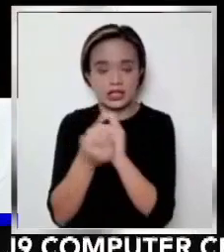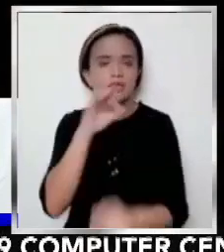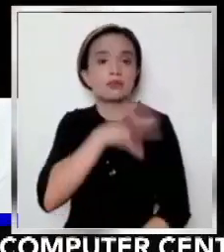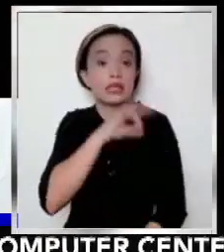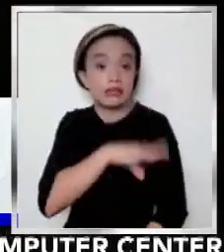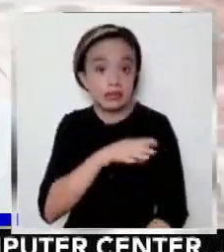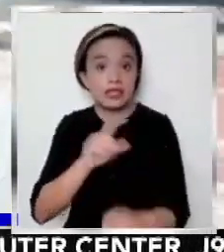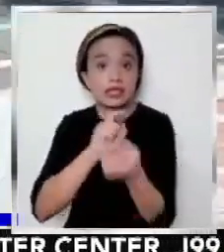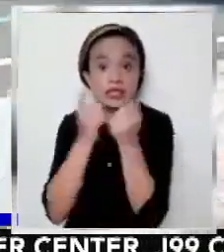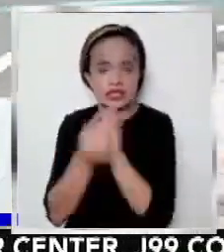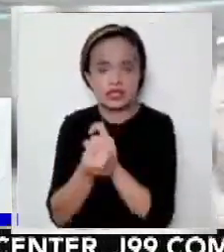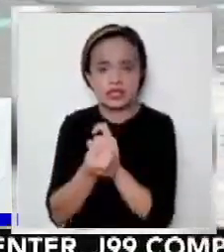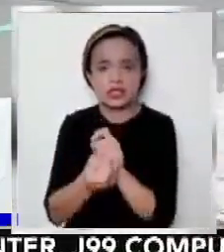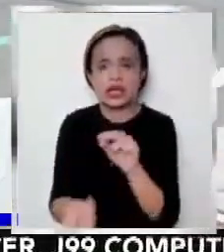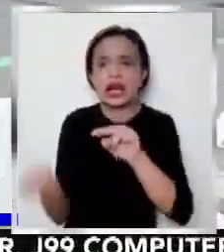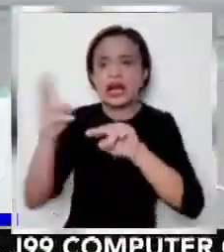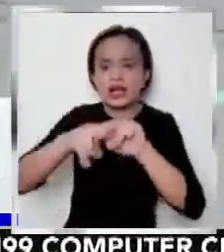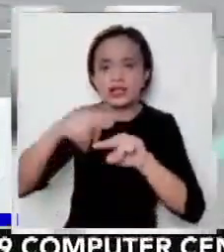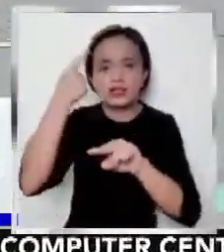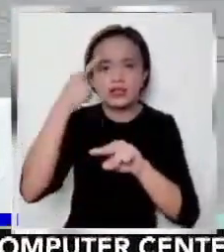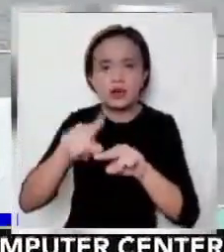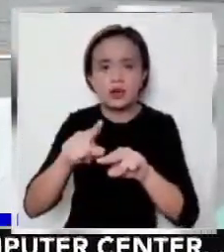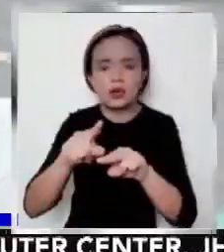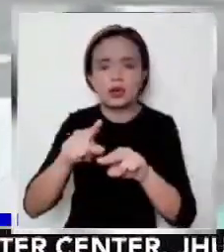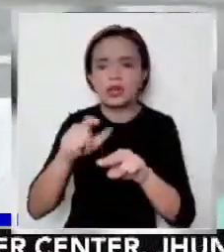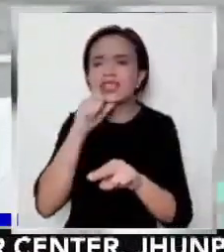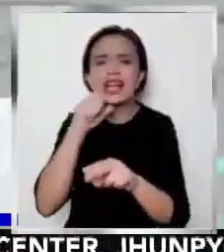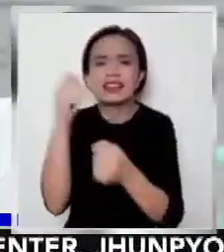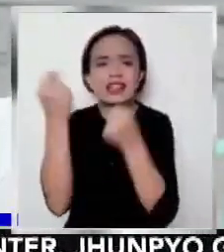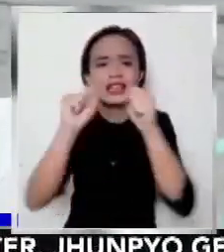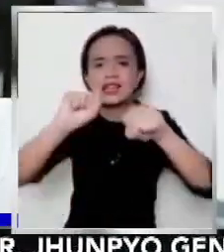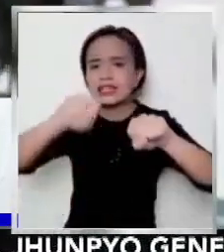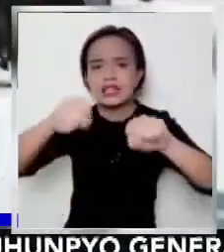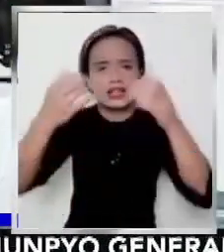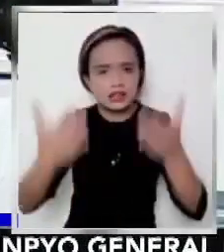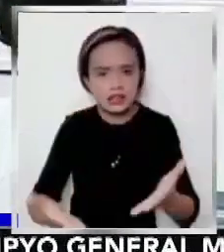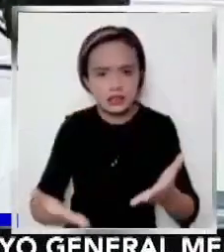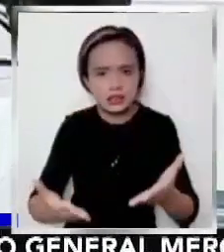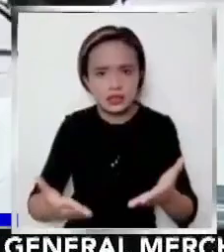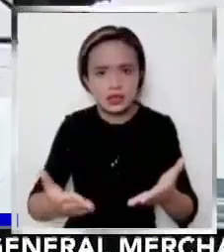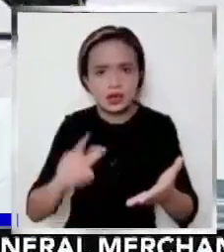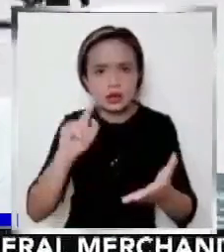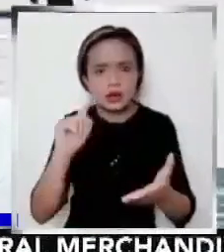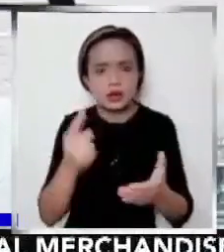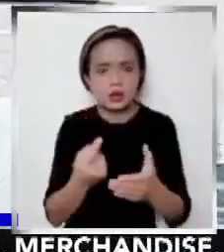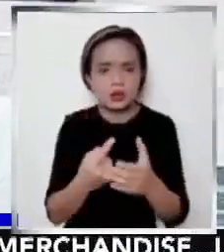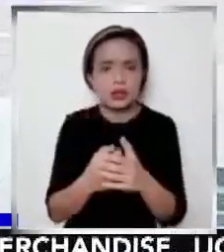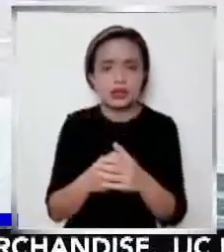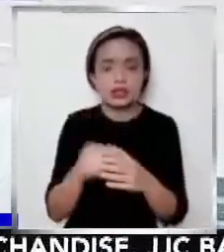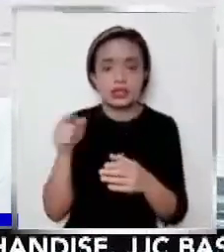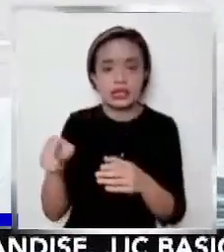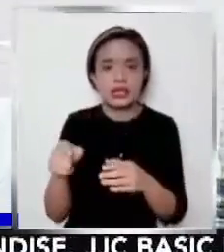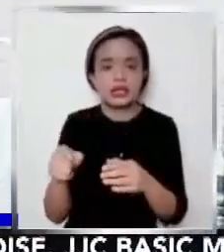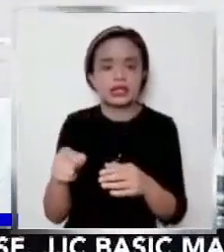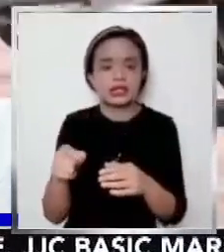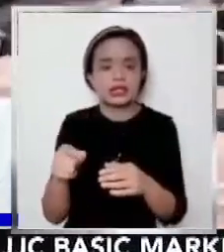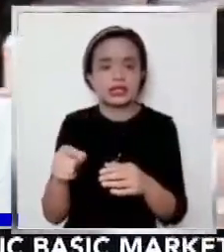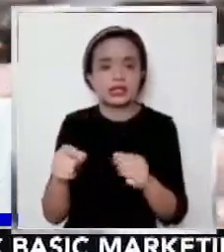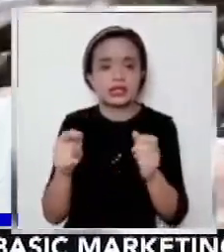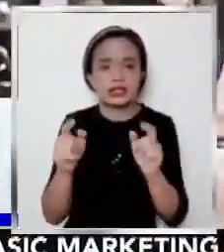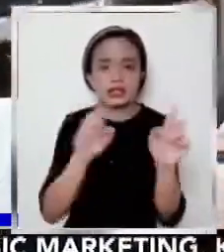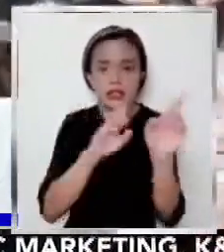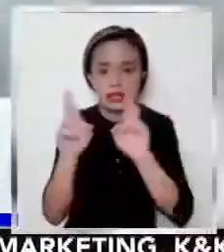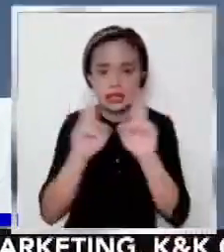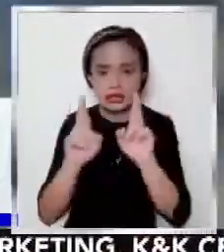ride-hailing drivers at hindi sa riders ng delivery services. Handa naman daw makipag-usap at makinig ang Grab